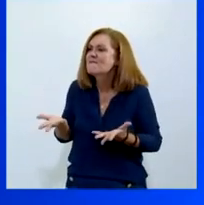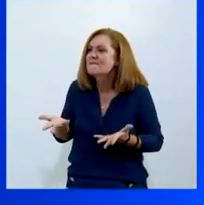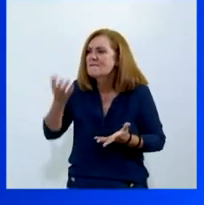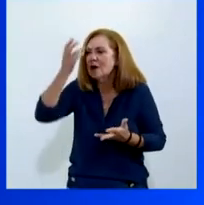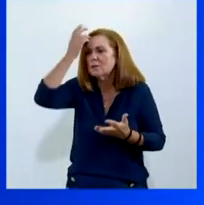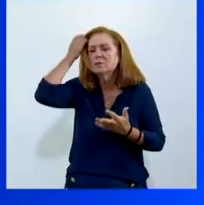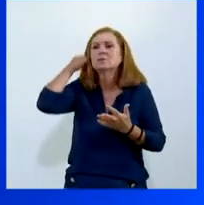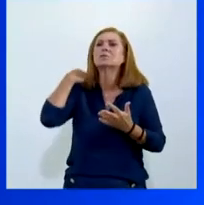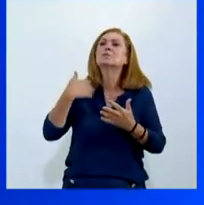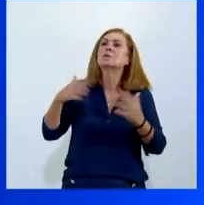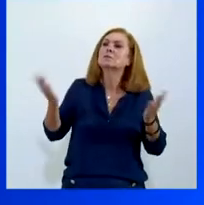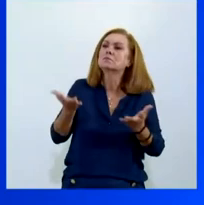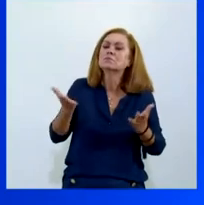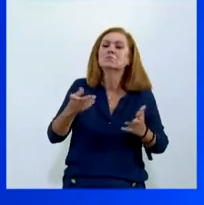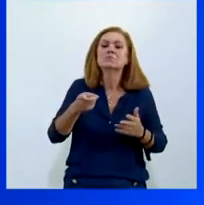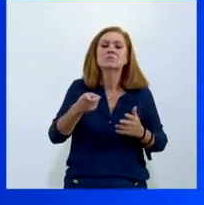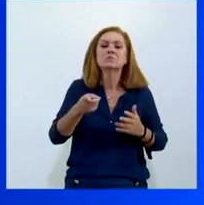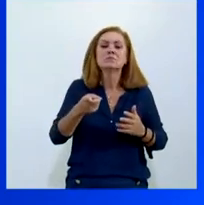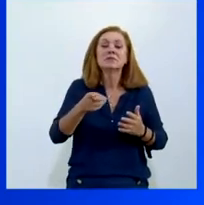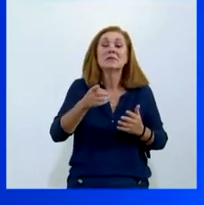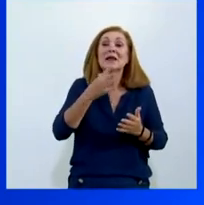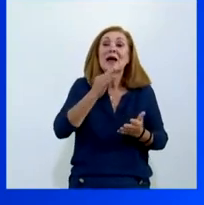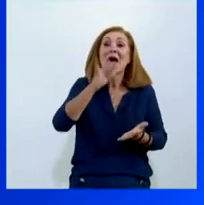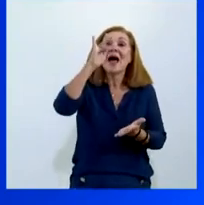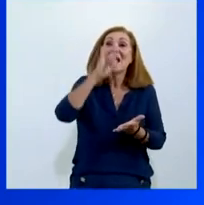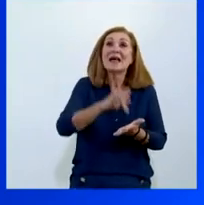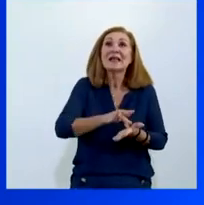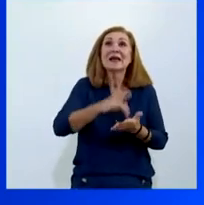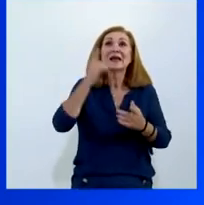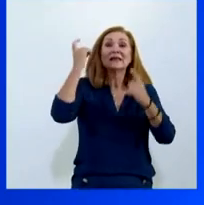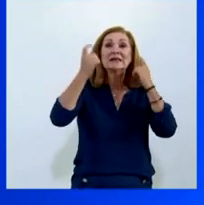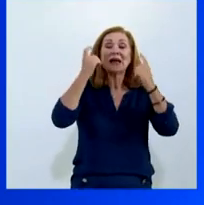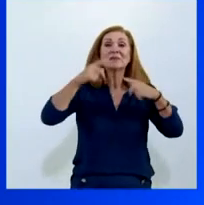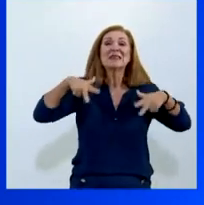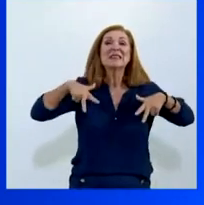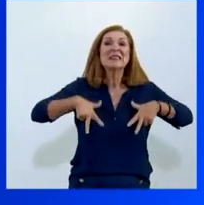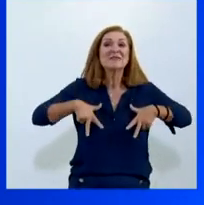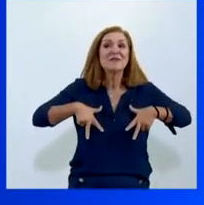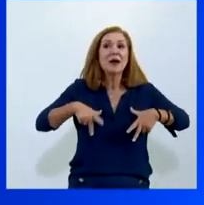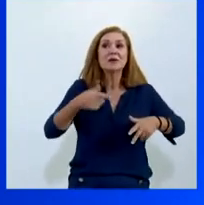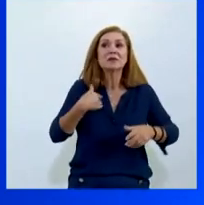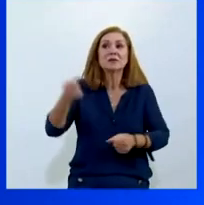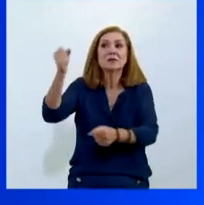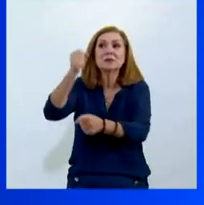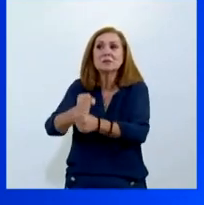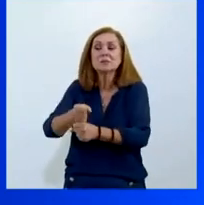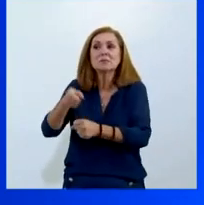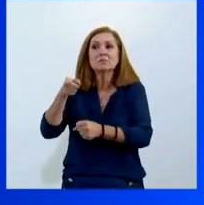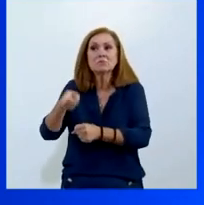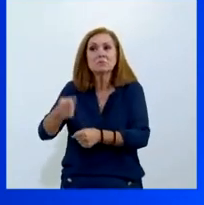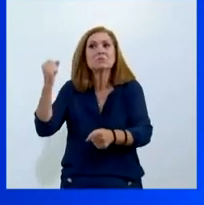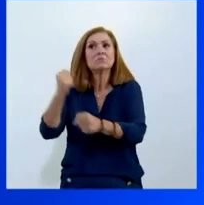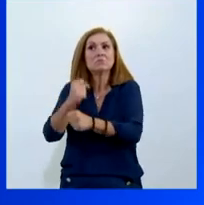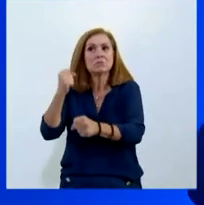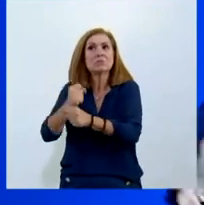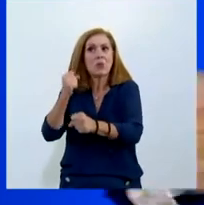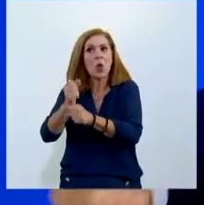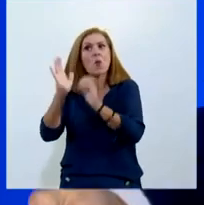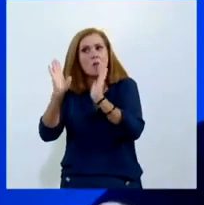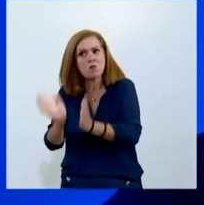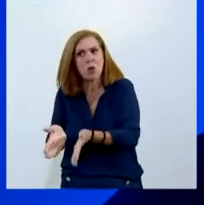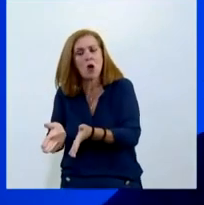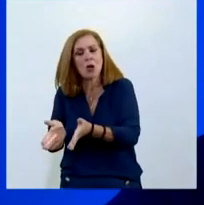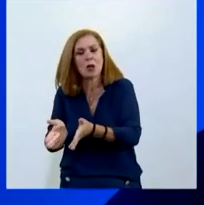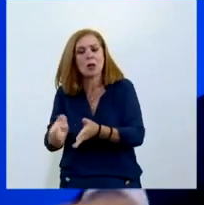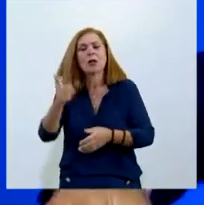υλοποιήσει την κεντρική πολιτική, κυβερνητική πολιτική για την οποία τοποθετήθηκε σε αυτό το Υπουργείο. Και προφανώς, πάντα ξέρετε, συνομιλούμε